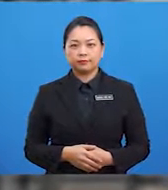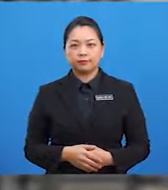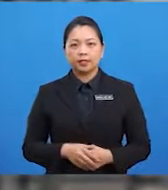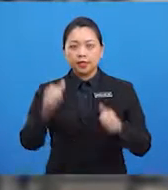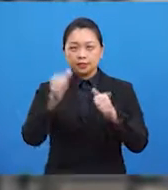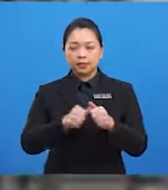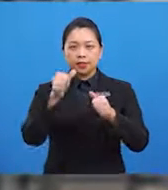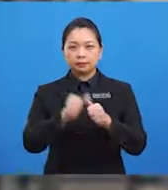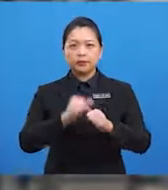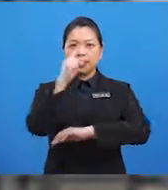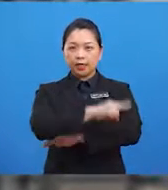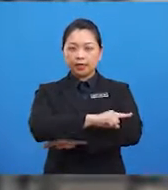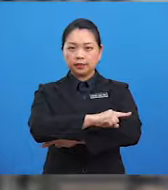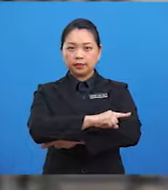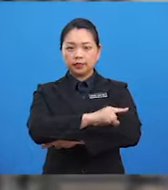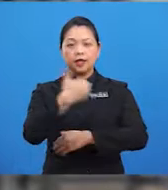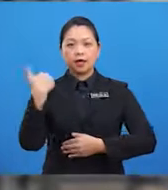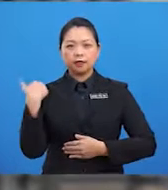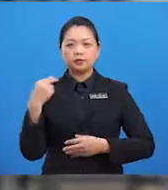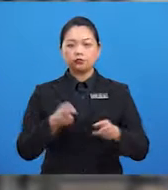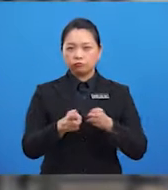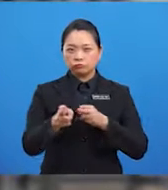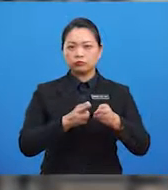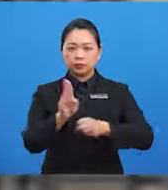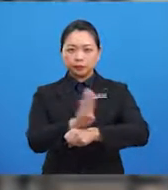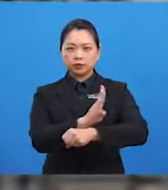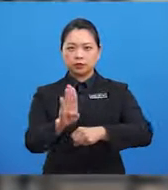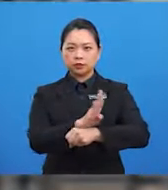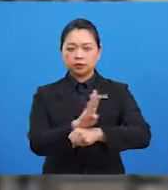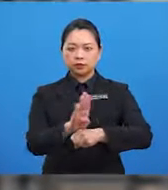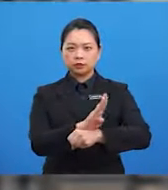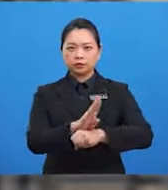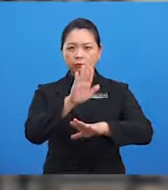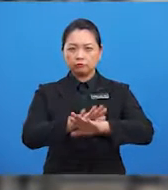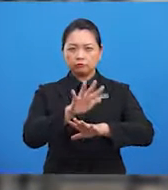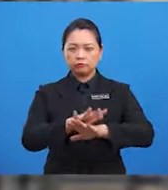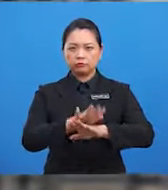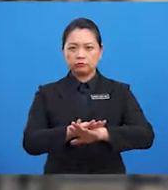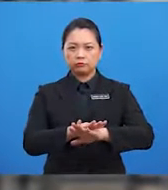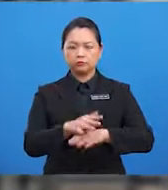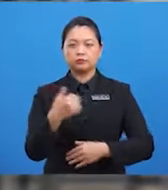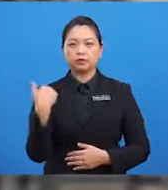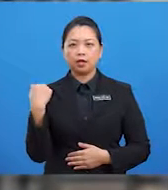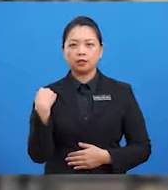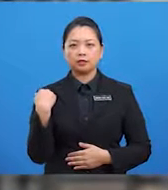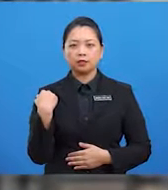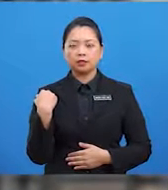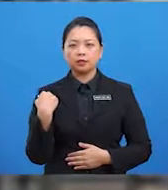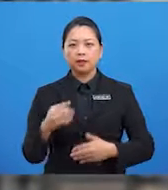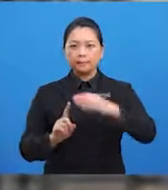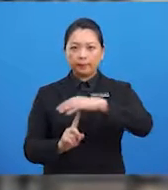Setiap hari berlaku urus niaga yang pesat di mana wujud pemasar dan